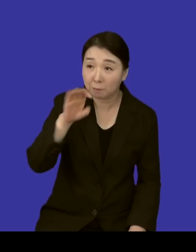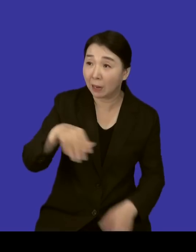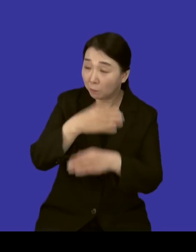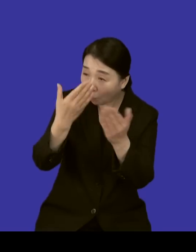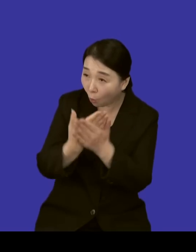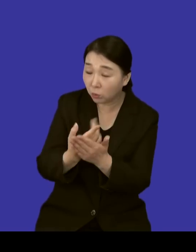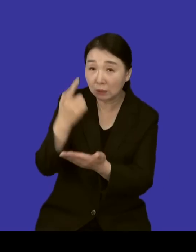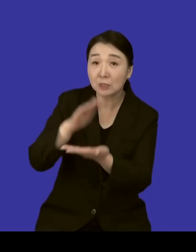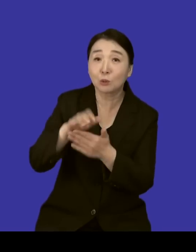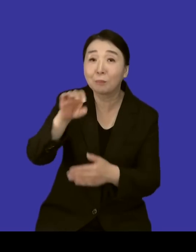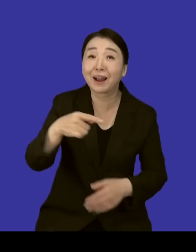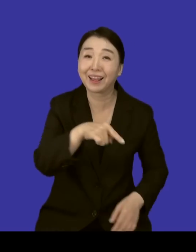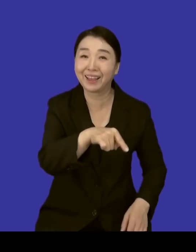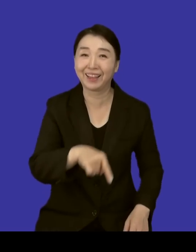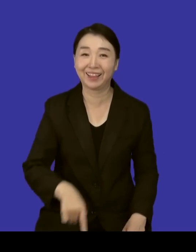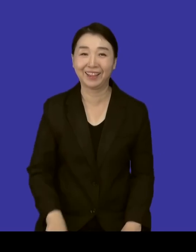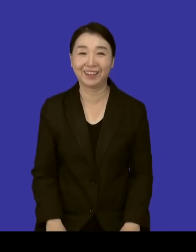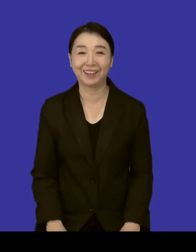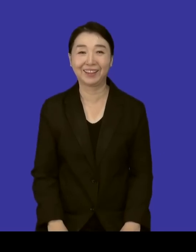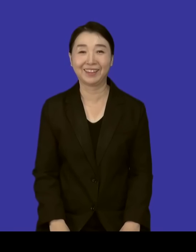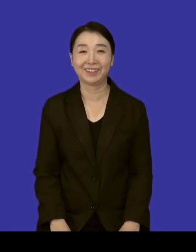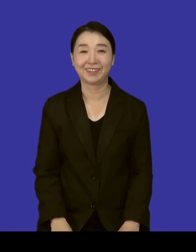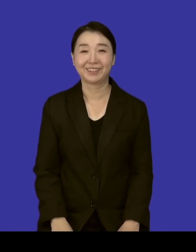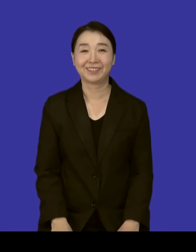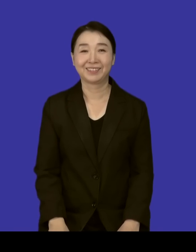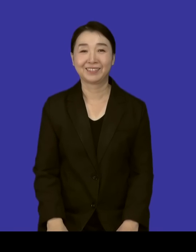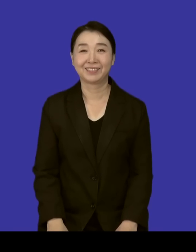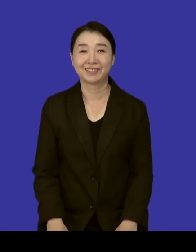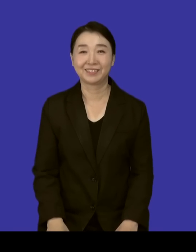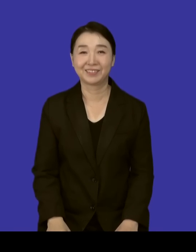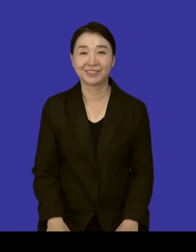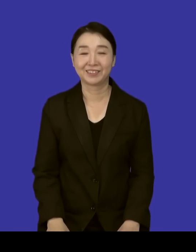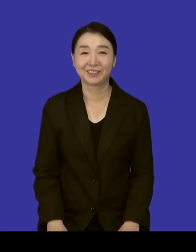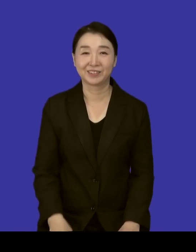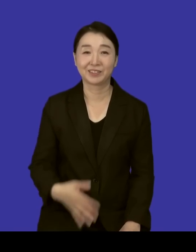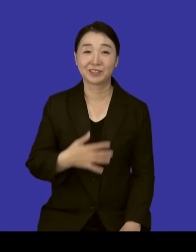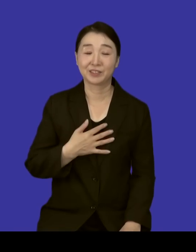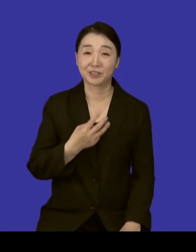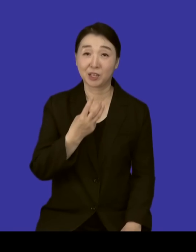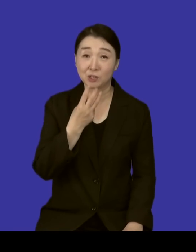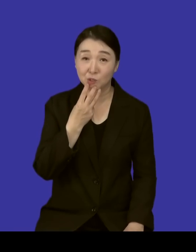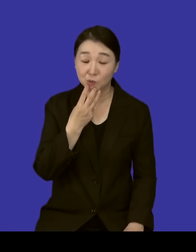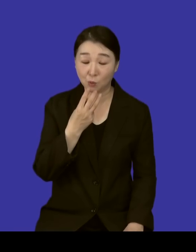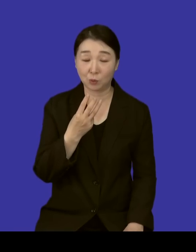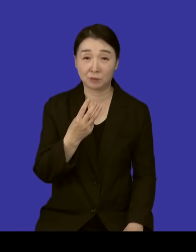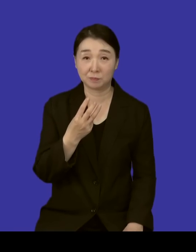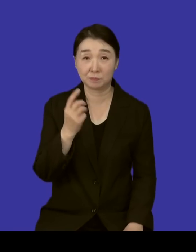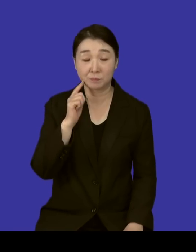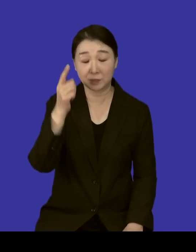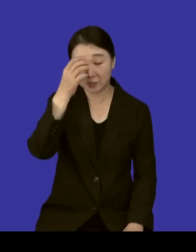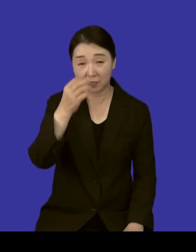나도 중요 느끼고 포인트에 쓱쓱 나와요. 그러니까 저 서울예고에서